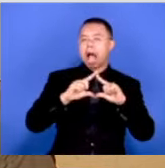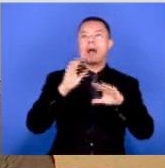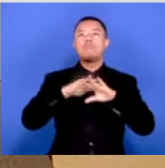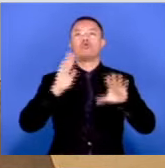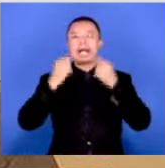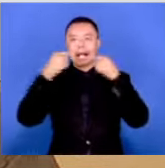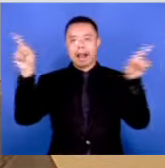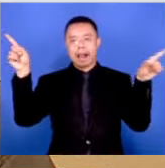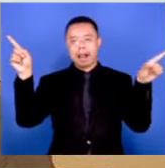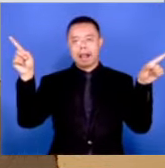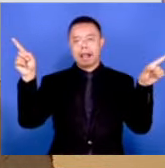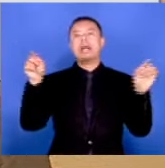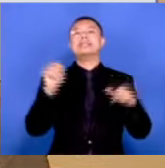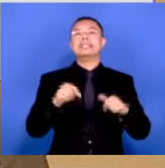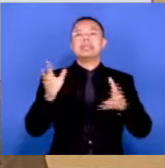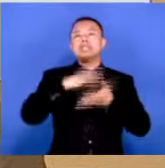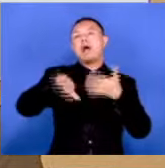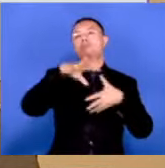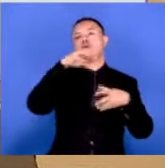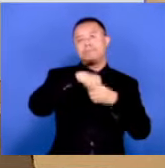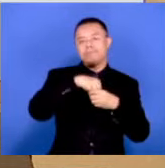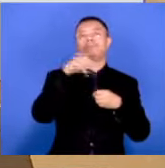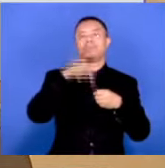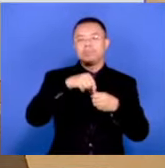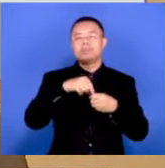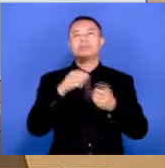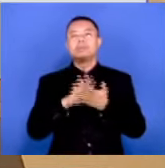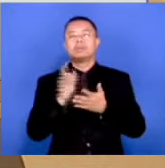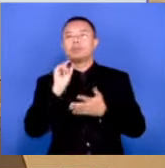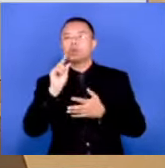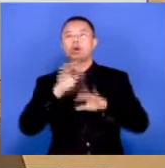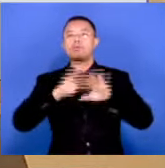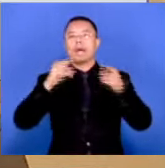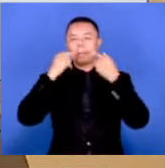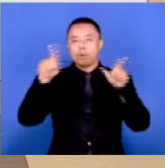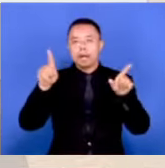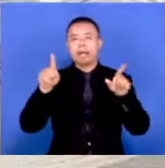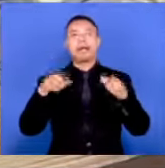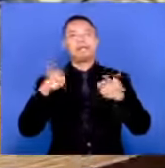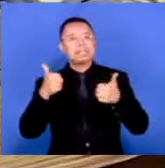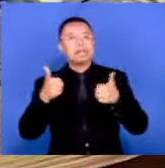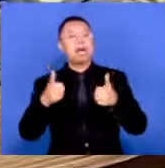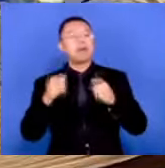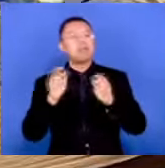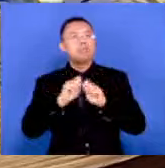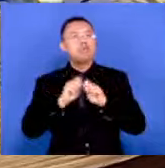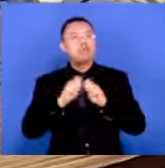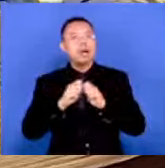sehingga kemudian kami padukan menjadi Popularizing the Culture of Sustainability.